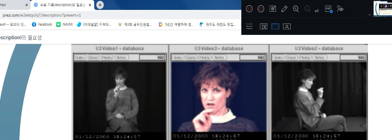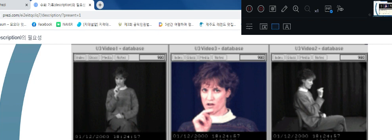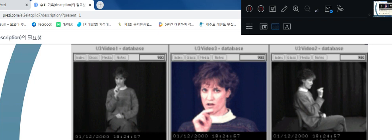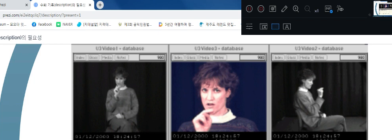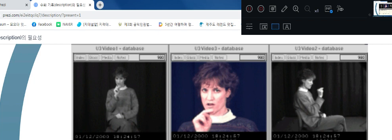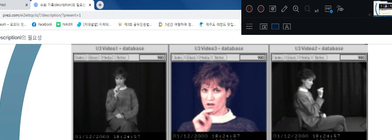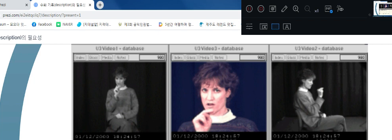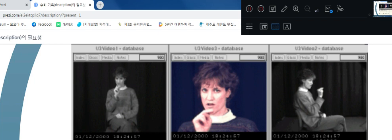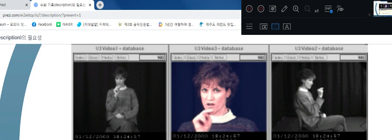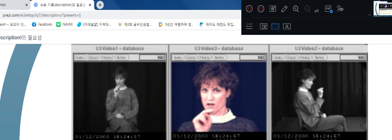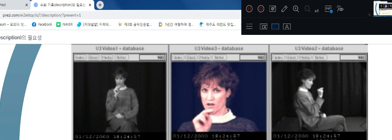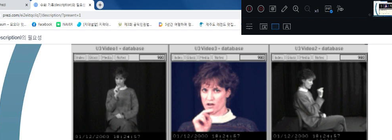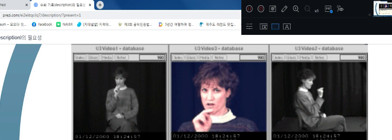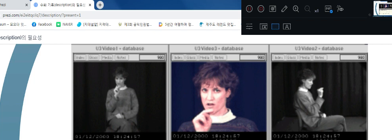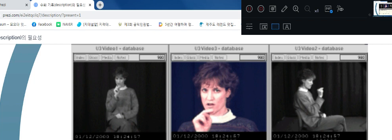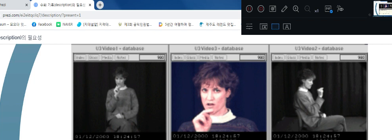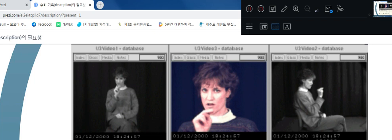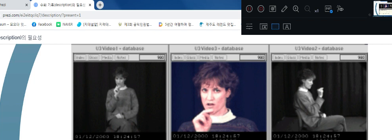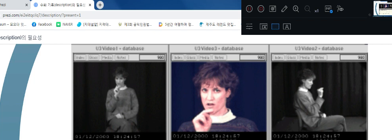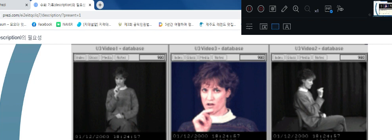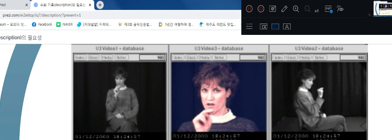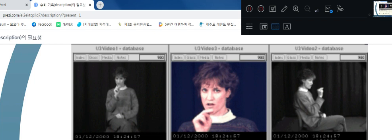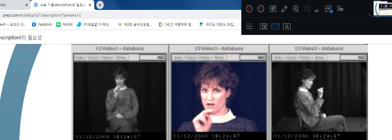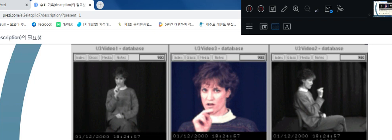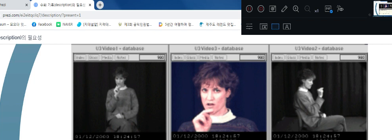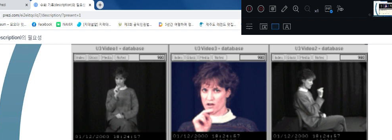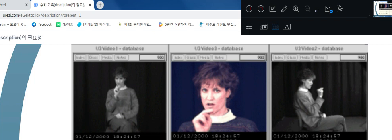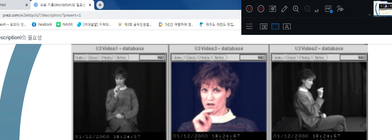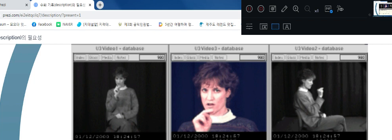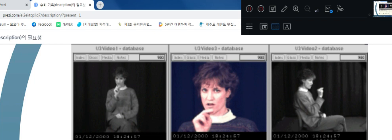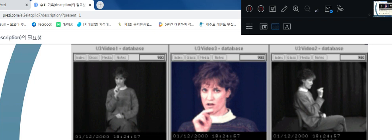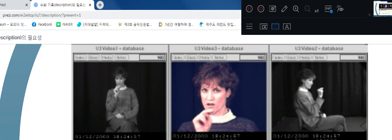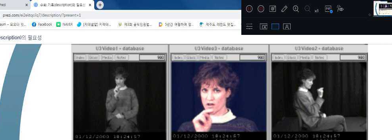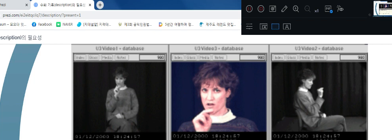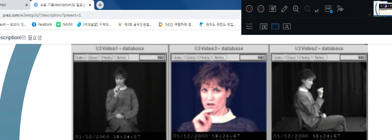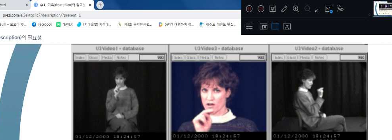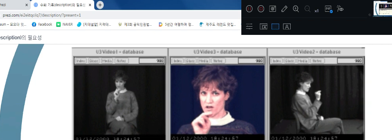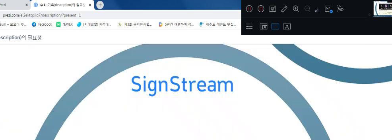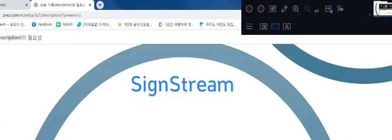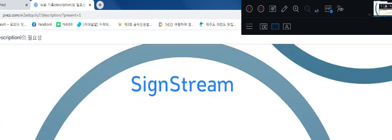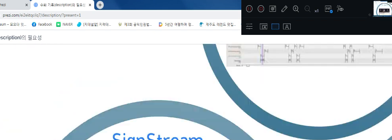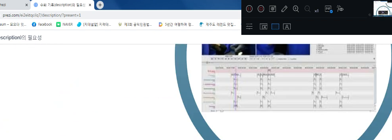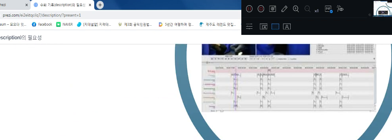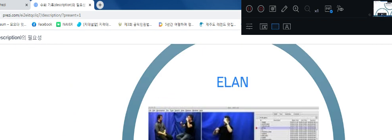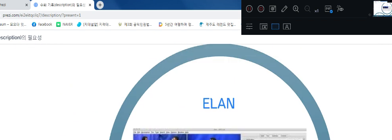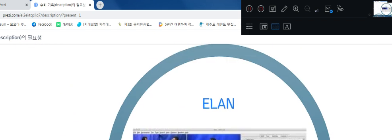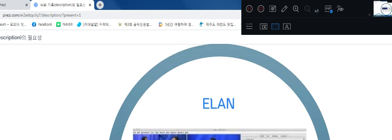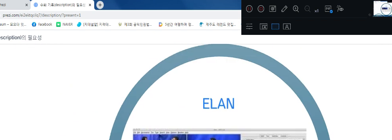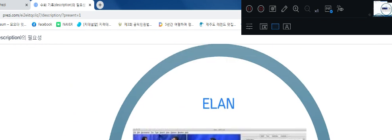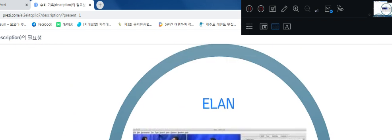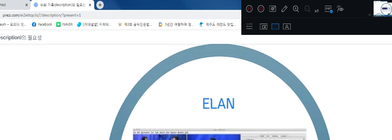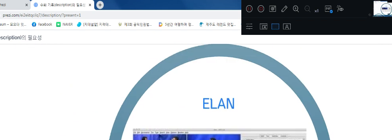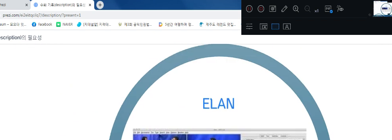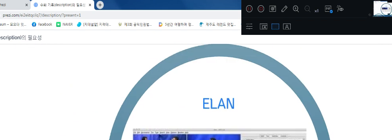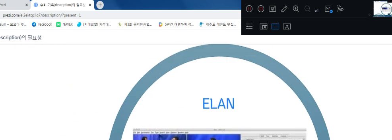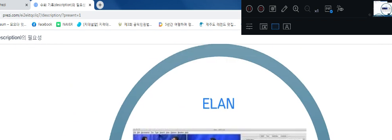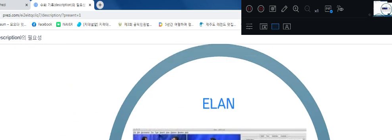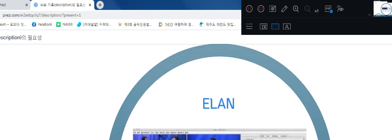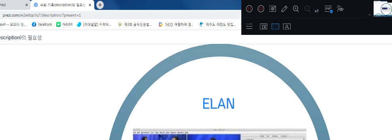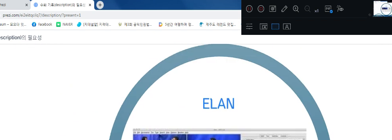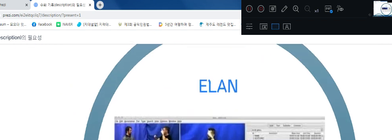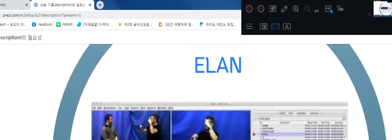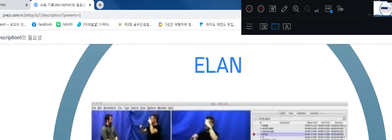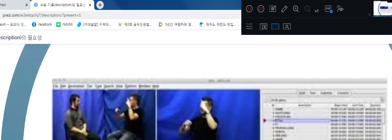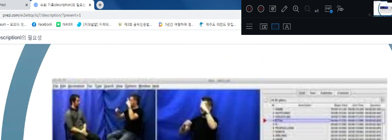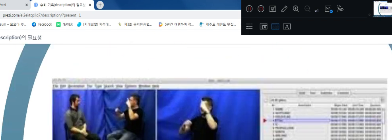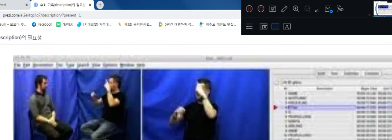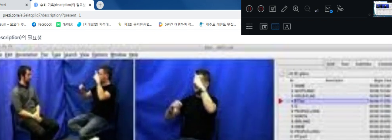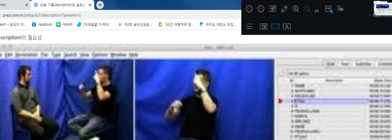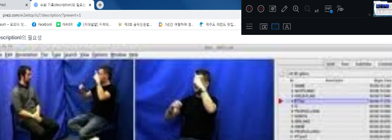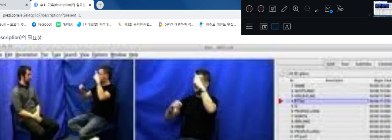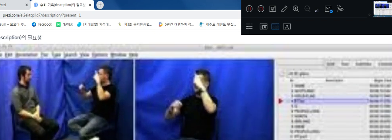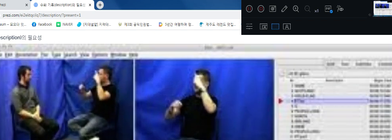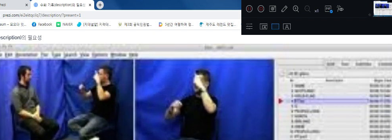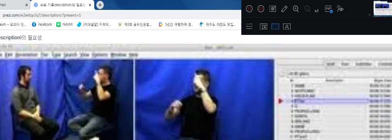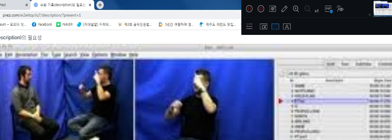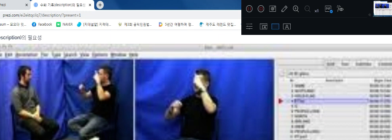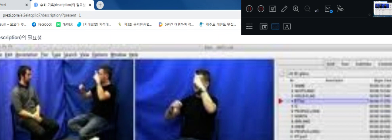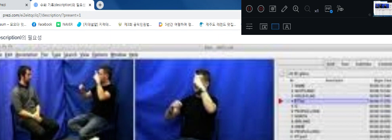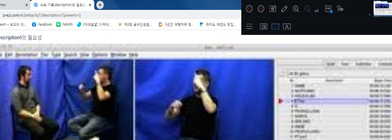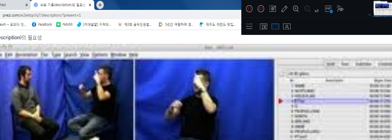이렇게 동시에 다 기록을 하는 거죠. 영상을 매칭시켜서. 일란도